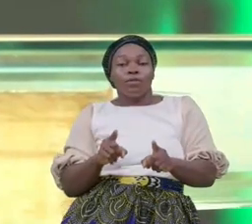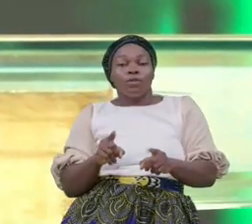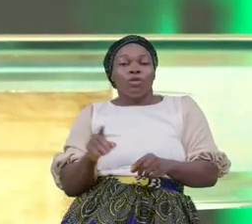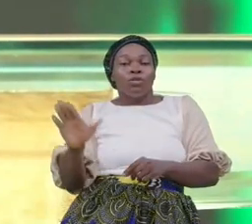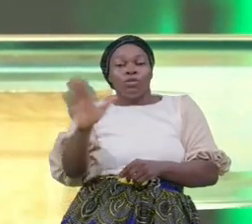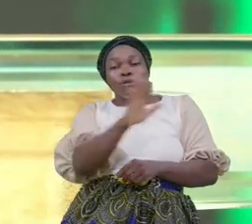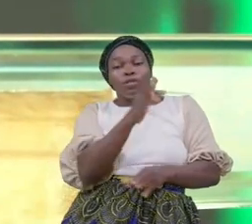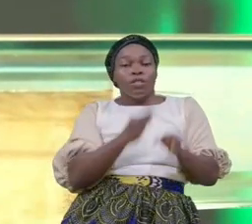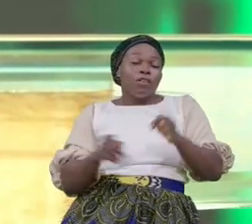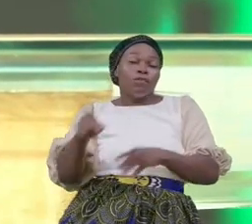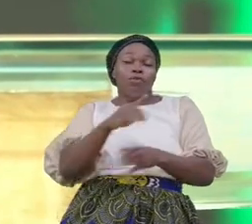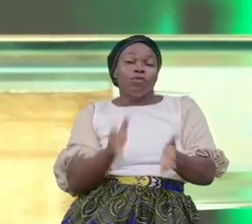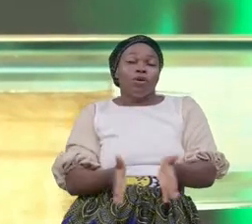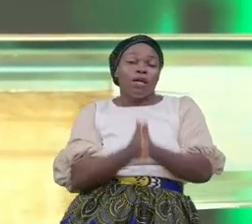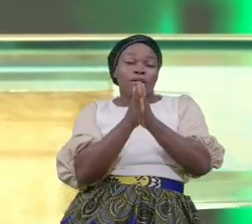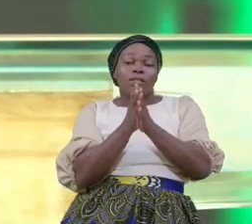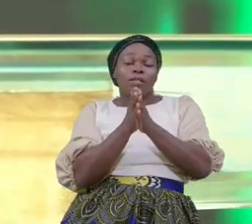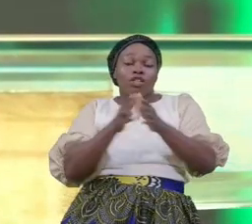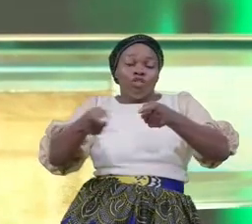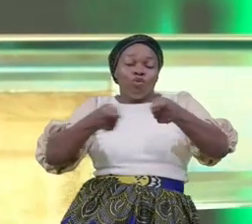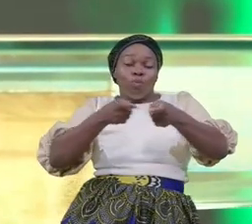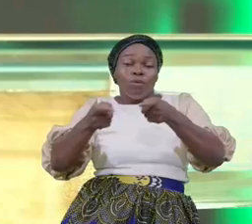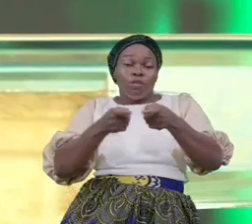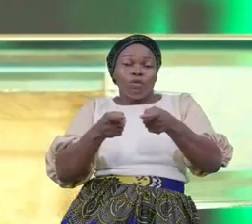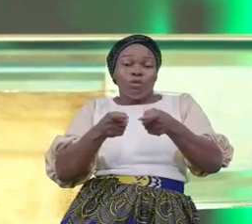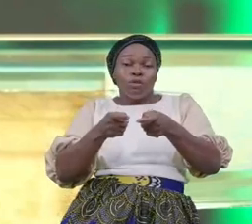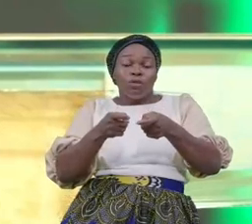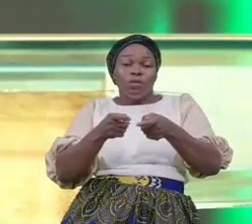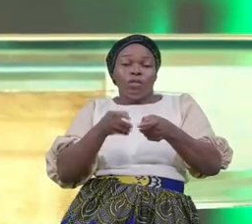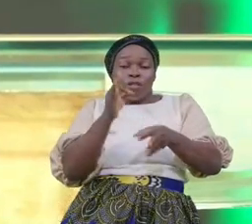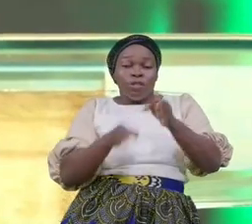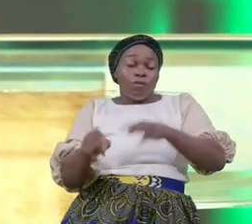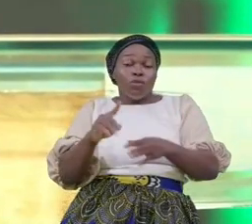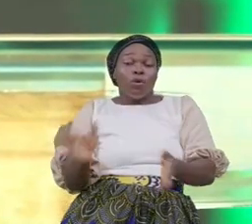vous de demander. La domination, c'est à vous de demander.